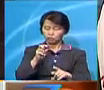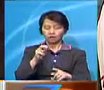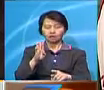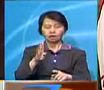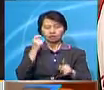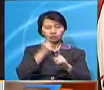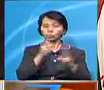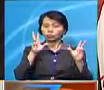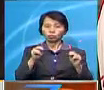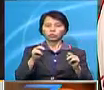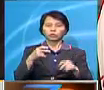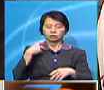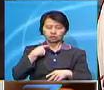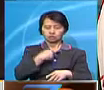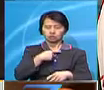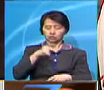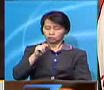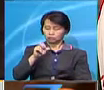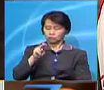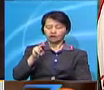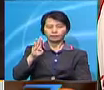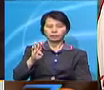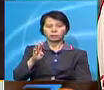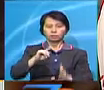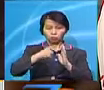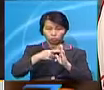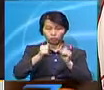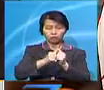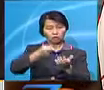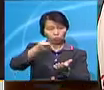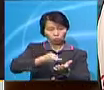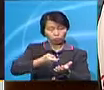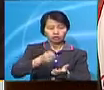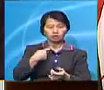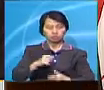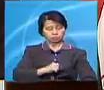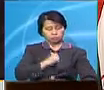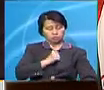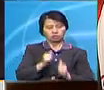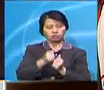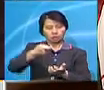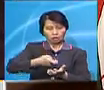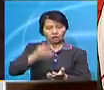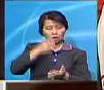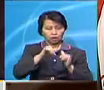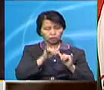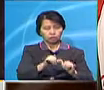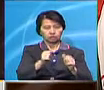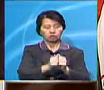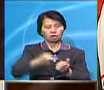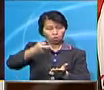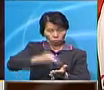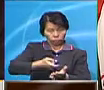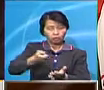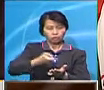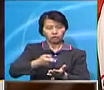tadi. Kita di TNB, LLN, we begin with hockey. Kita bangga dengan hockey, kita akan kekal dengan hockey.